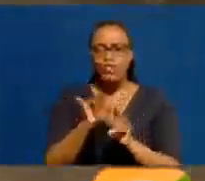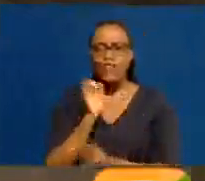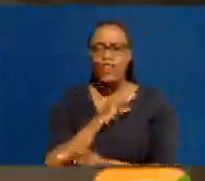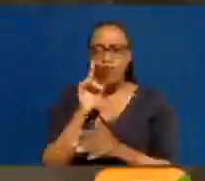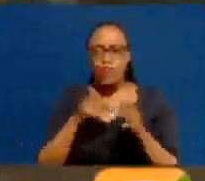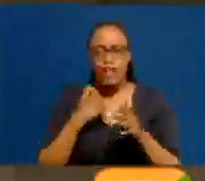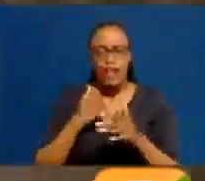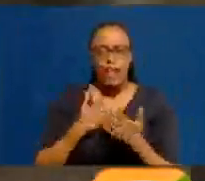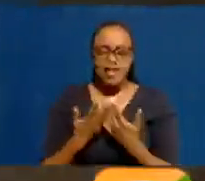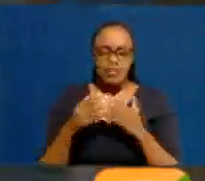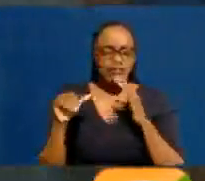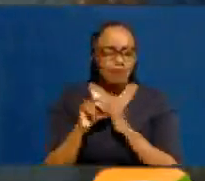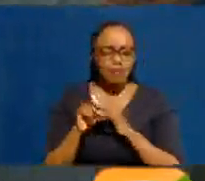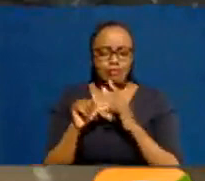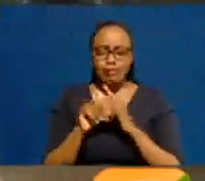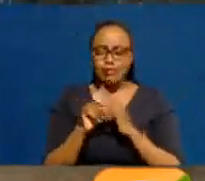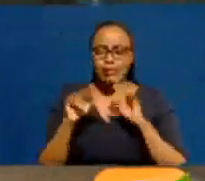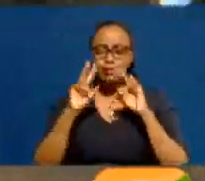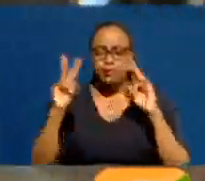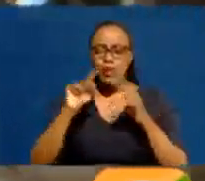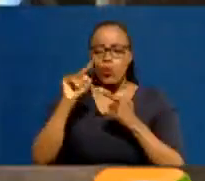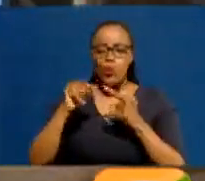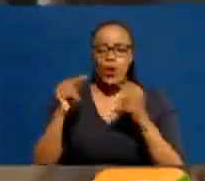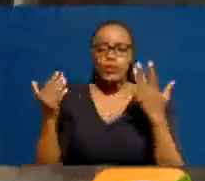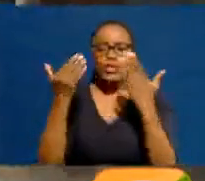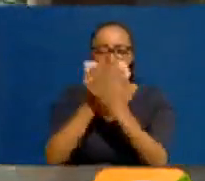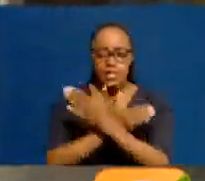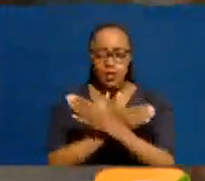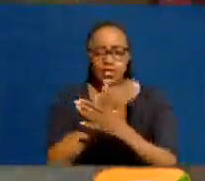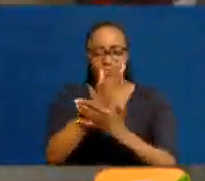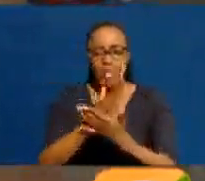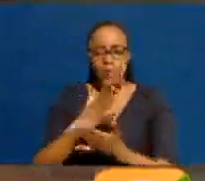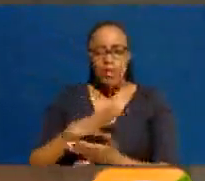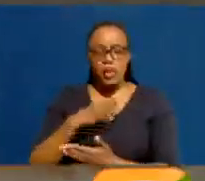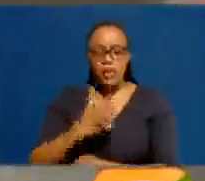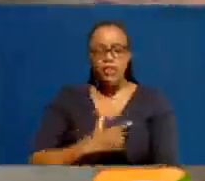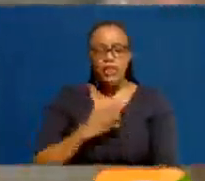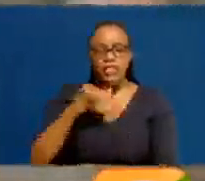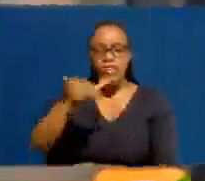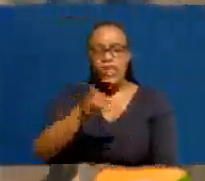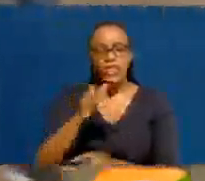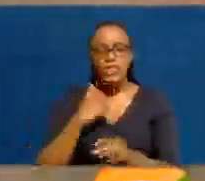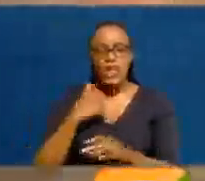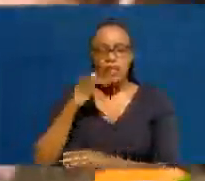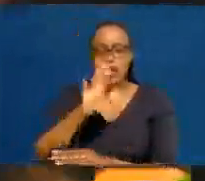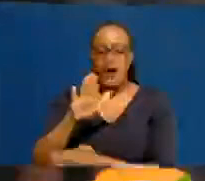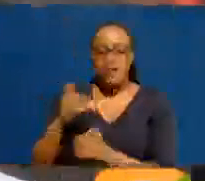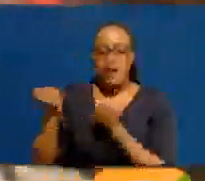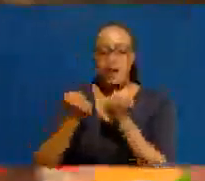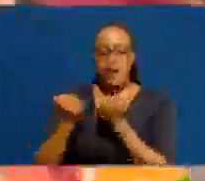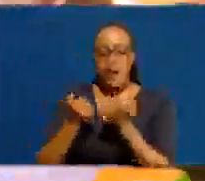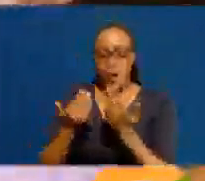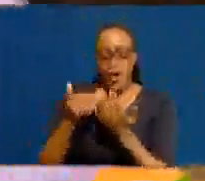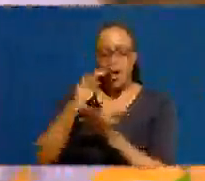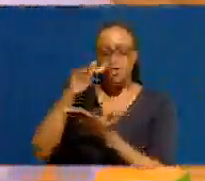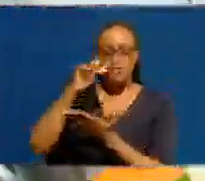kwamba vimekuwa kero kwa amani yao haswa nyakati za usiku, huku baadhi ya wateja wanaozuru maeneo hayo wakiegesha gari katikati